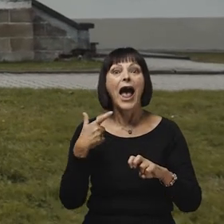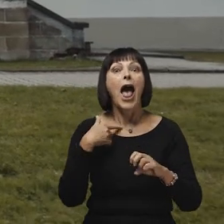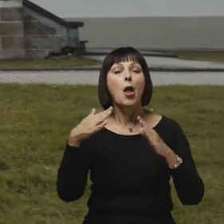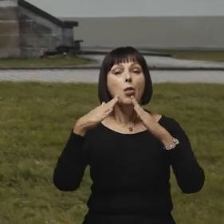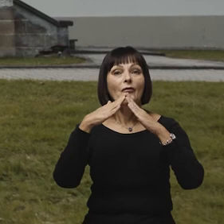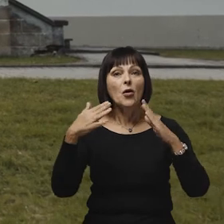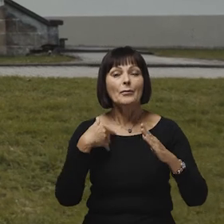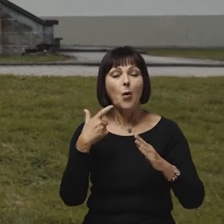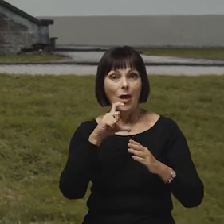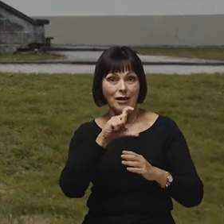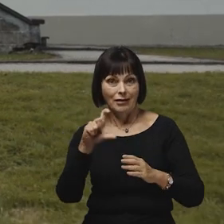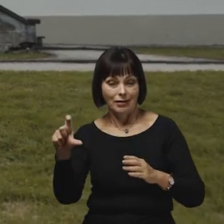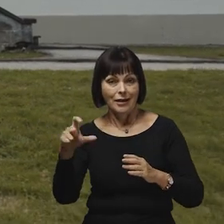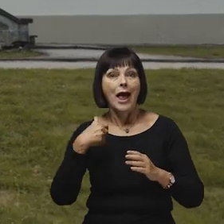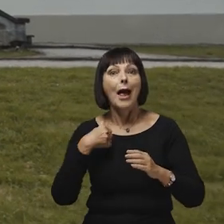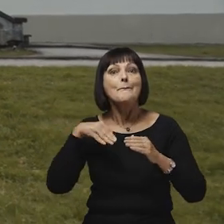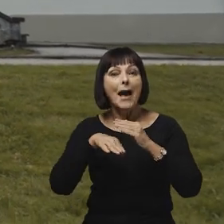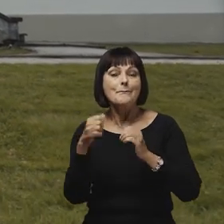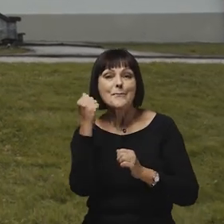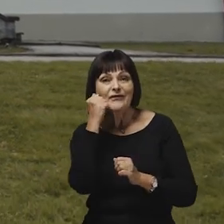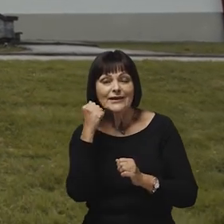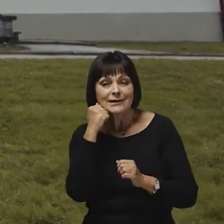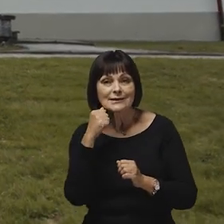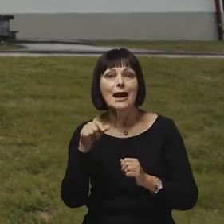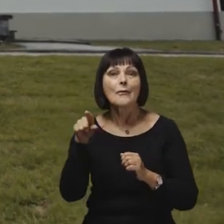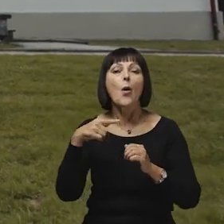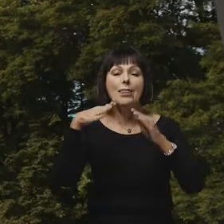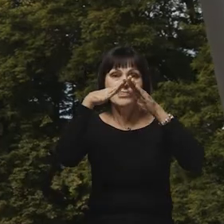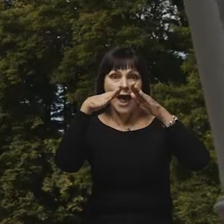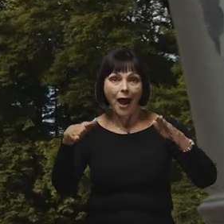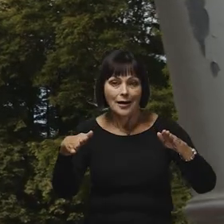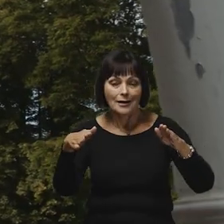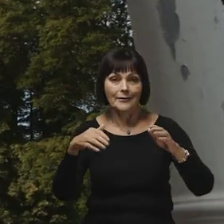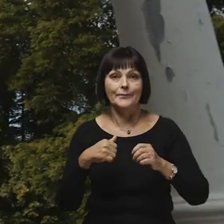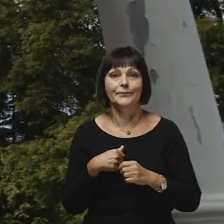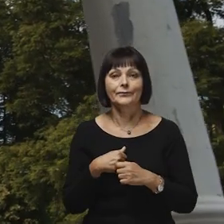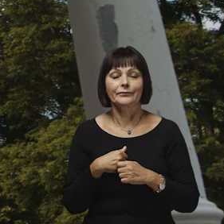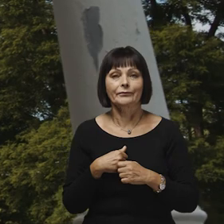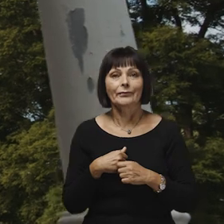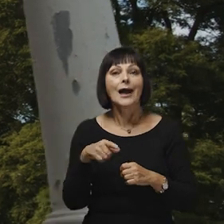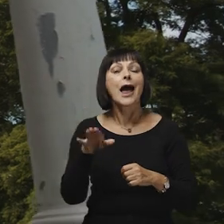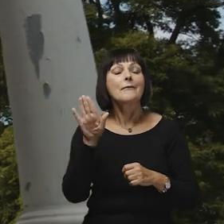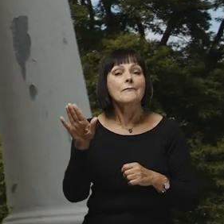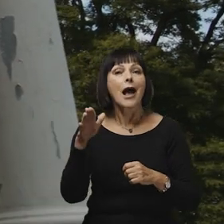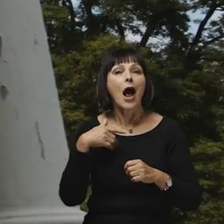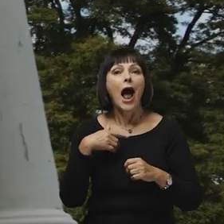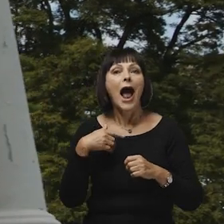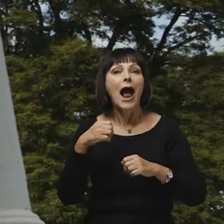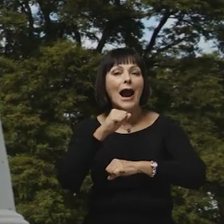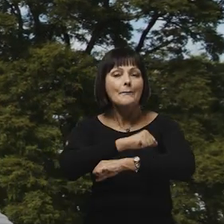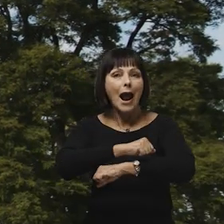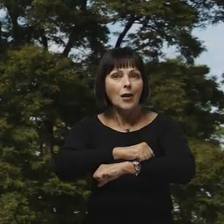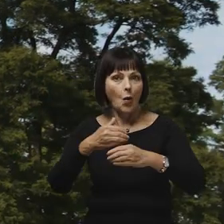parterowy, dwutraktowy, podpiwniczony i pokryty dwuspadowym dachem. Posiadał otwarty